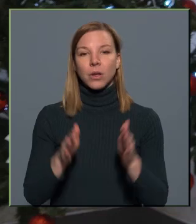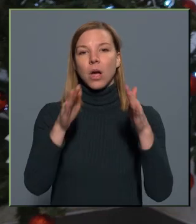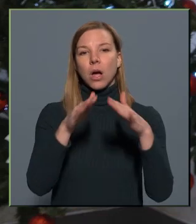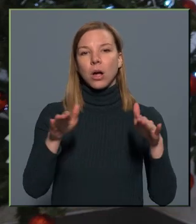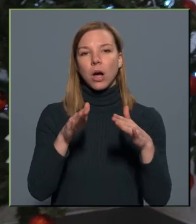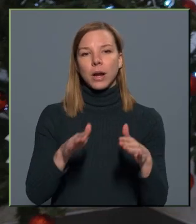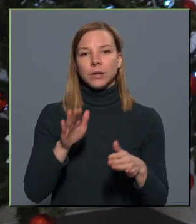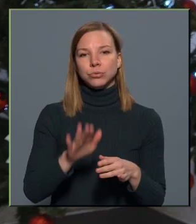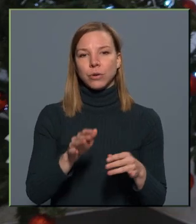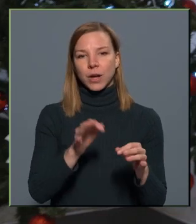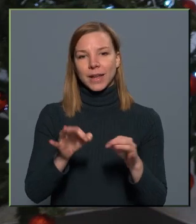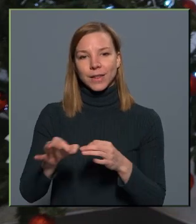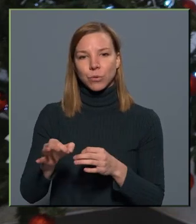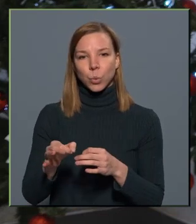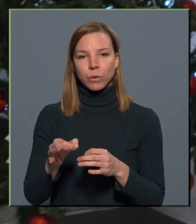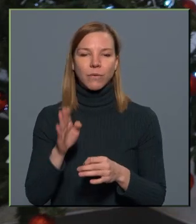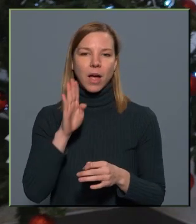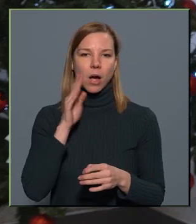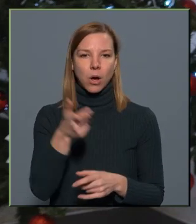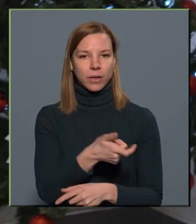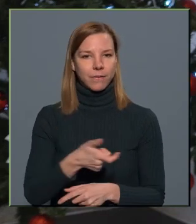adventben a legfontosabb az, hogy